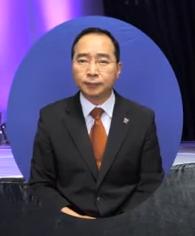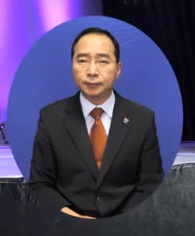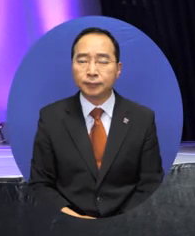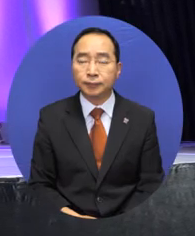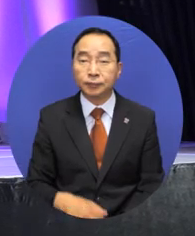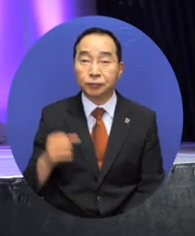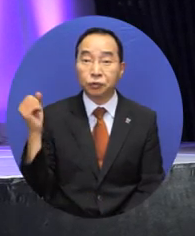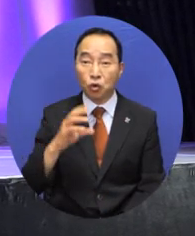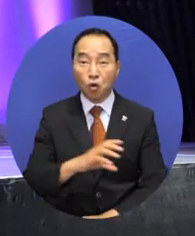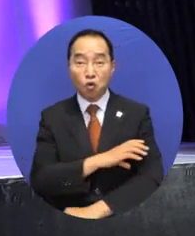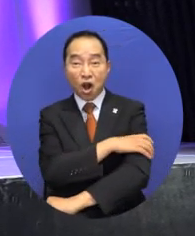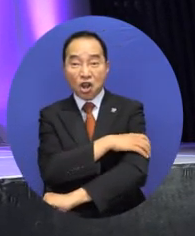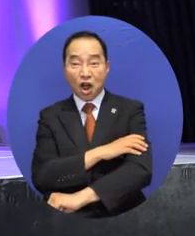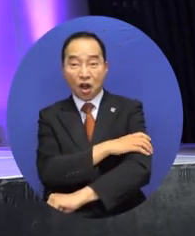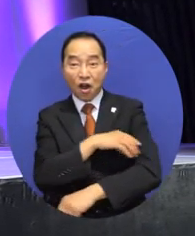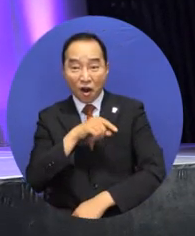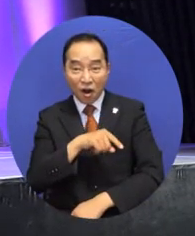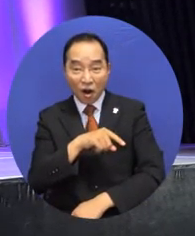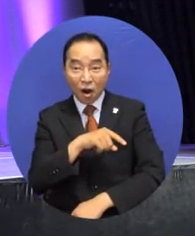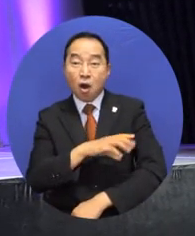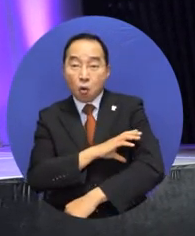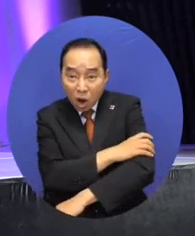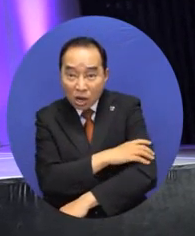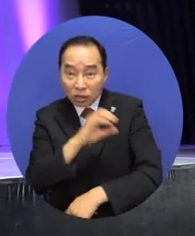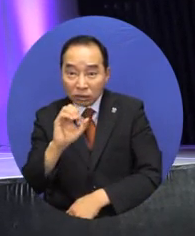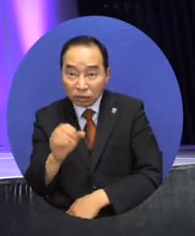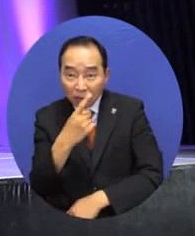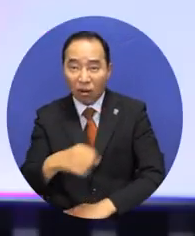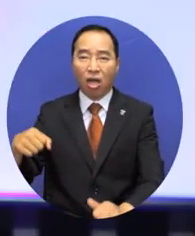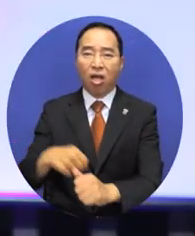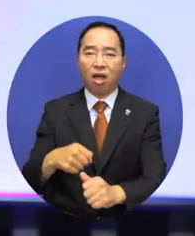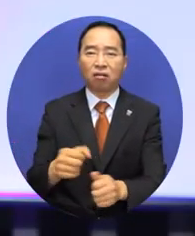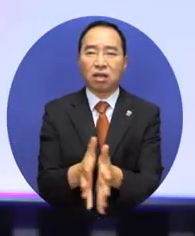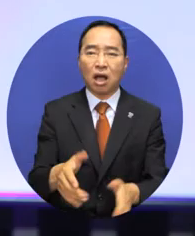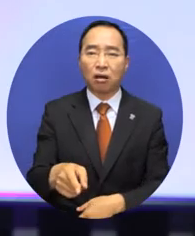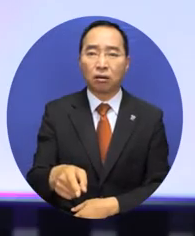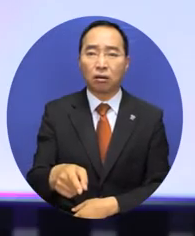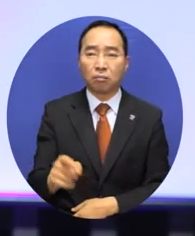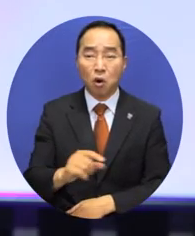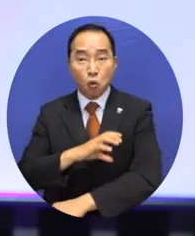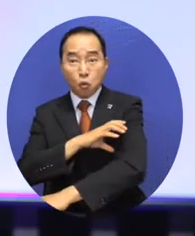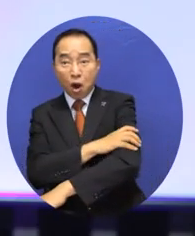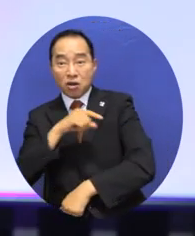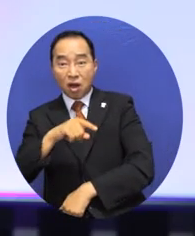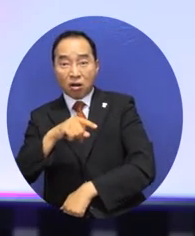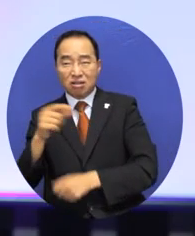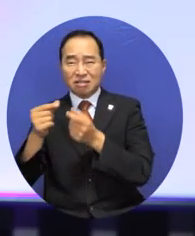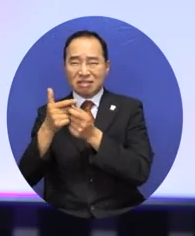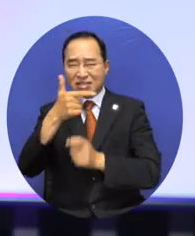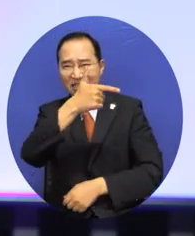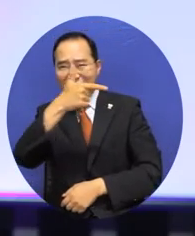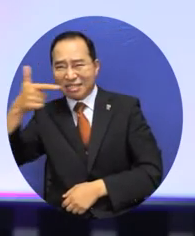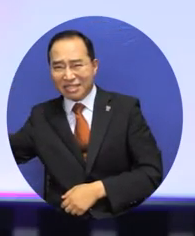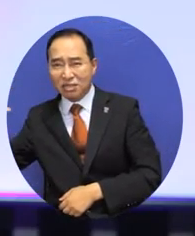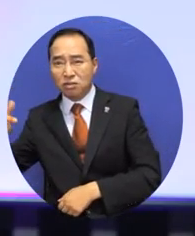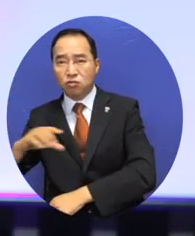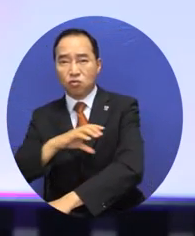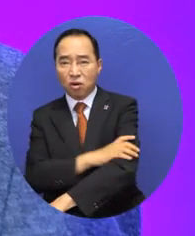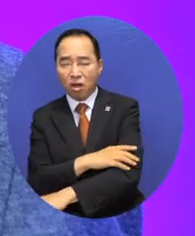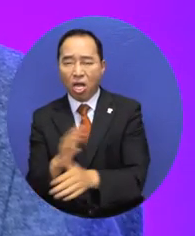또 권력이라는 것이 폭력을 조장합니다. 권력 또한 거시 권력과 미시 권력이 같이